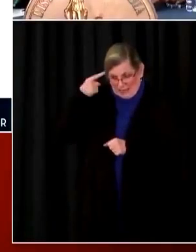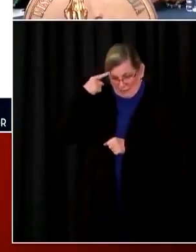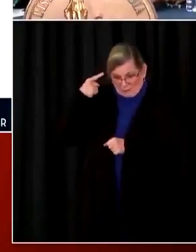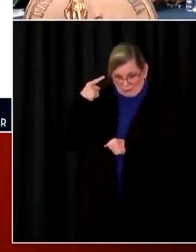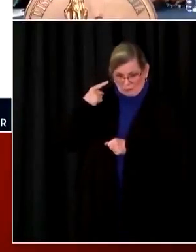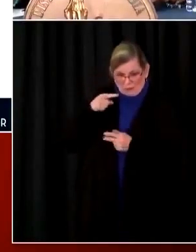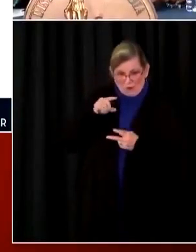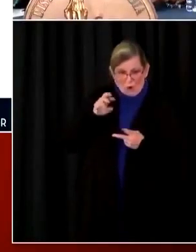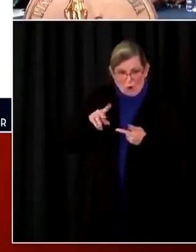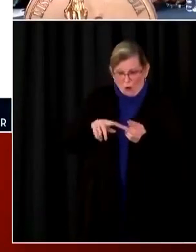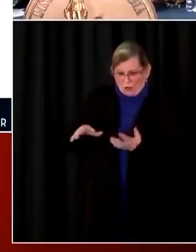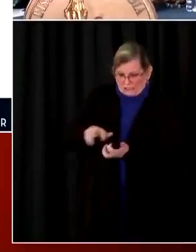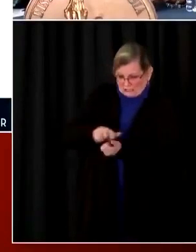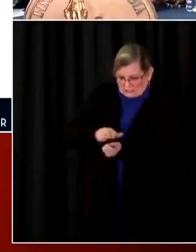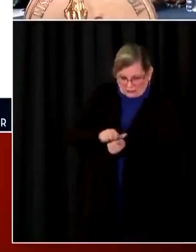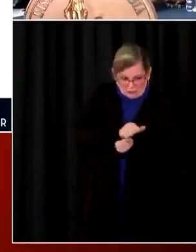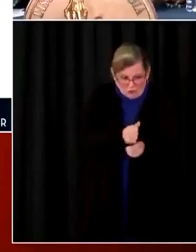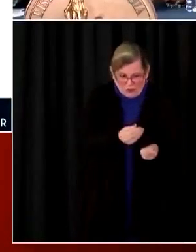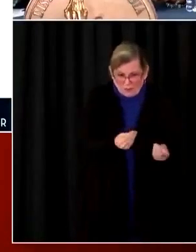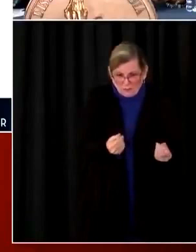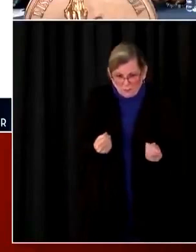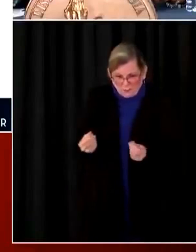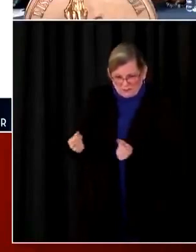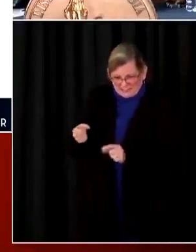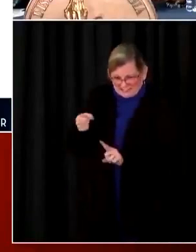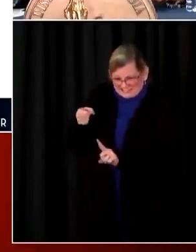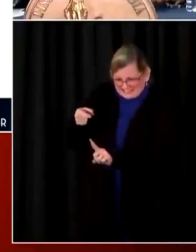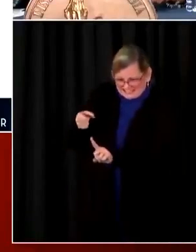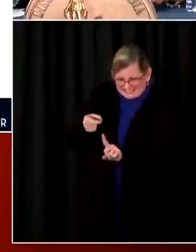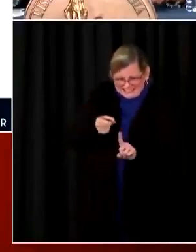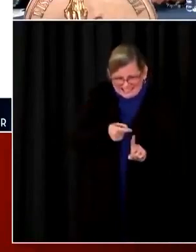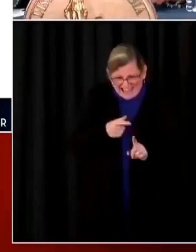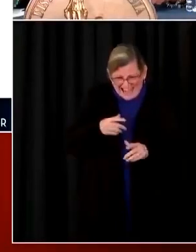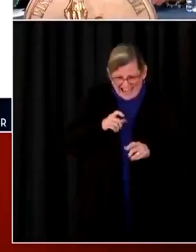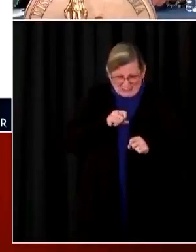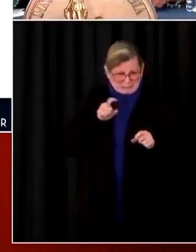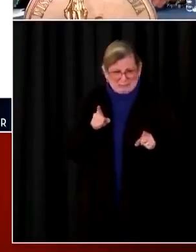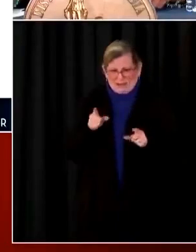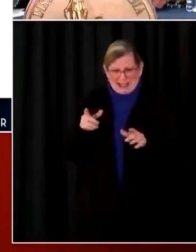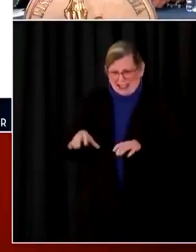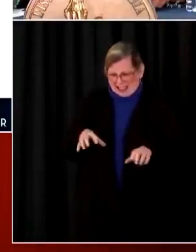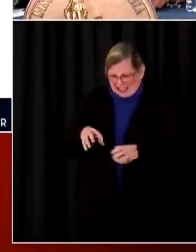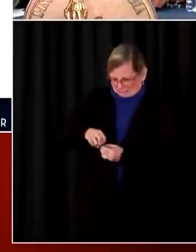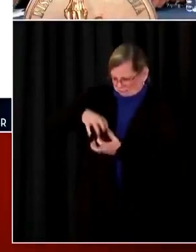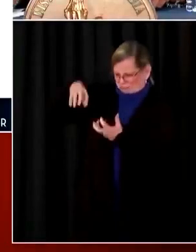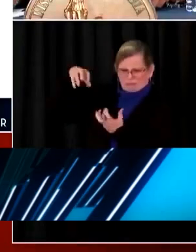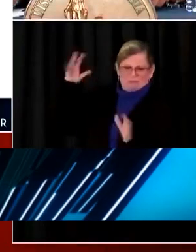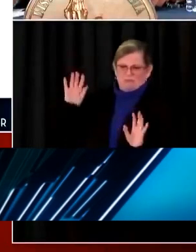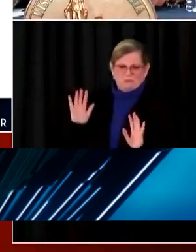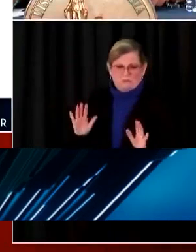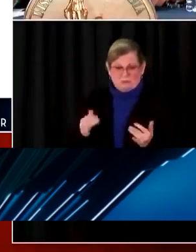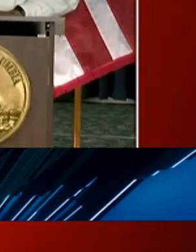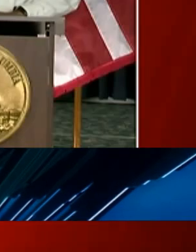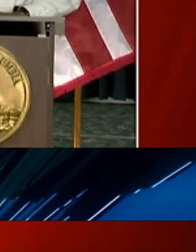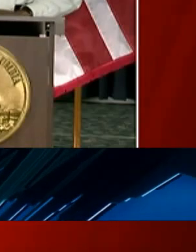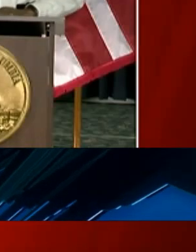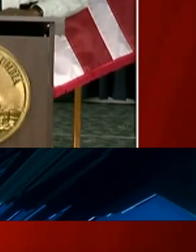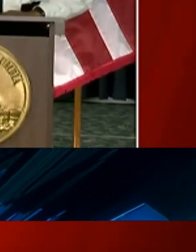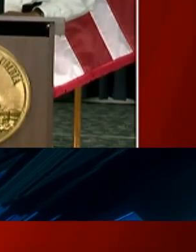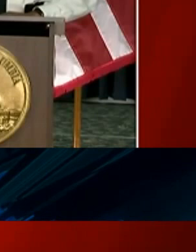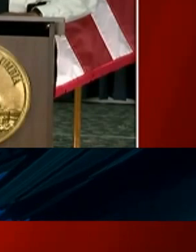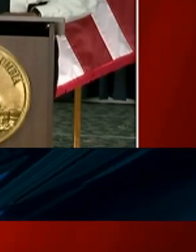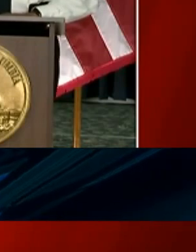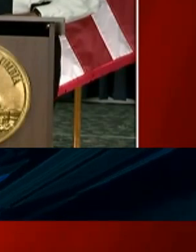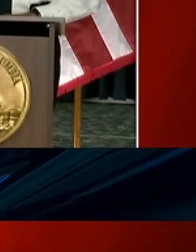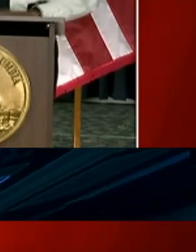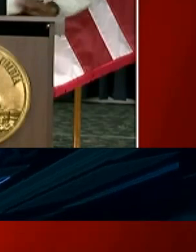能够使得受赦者免于因在特赦发布前犯下的任何联邦罪行而被起诉。再要为您关注到的